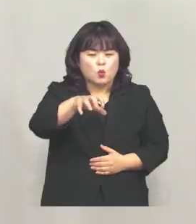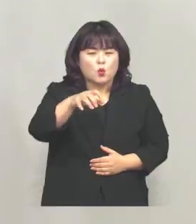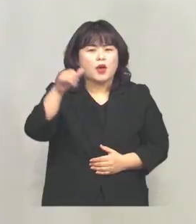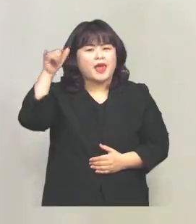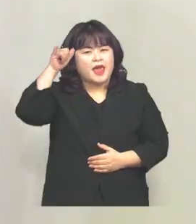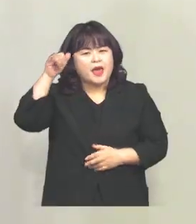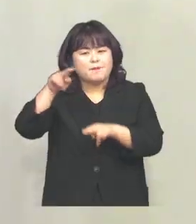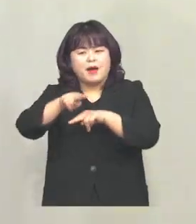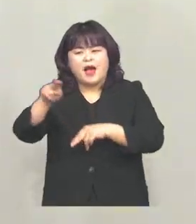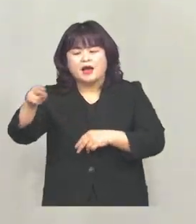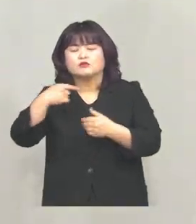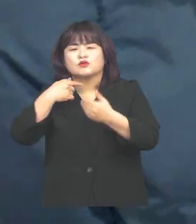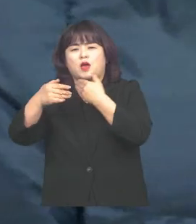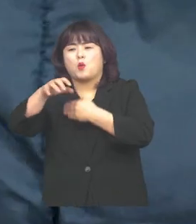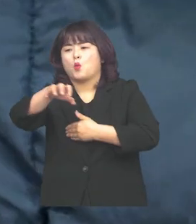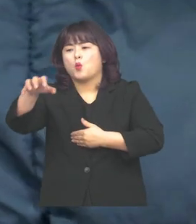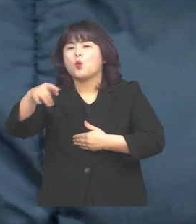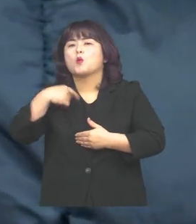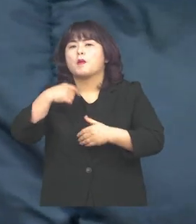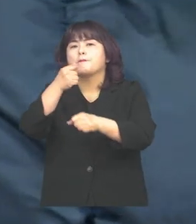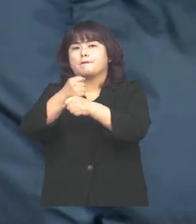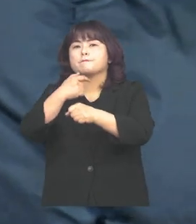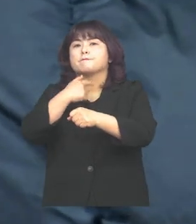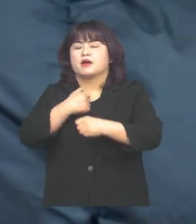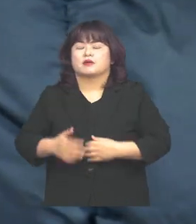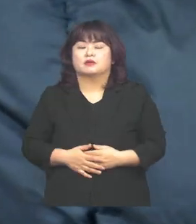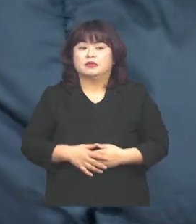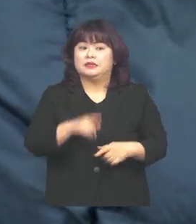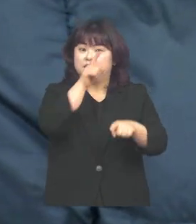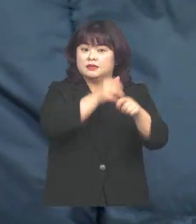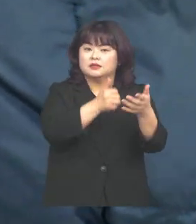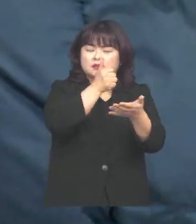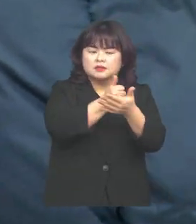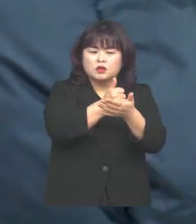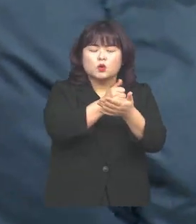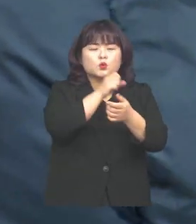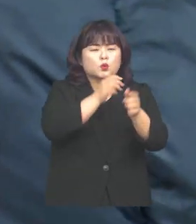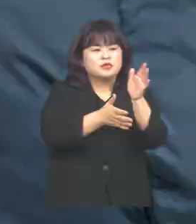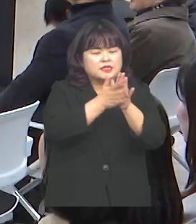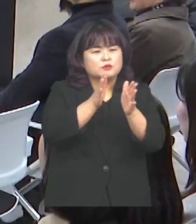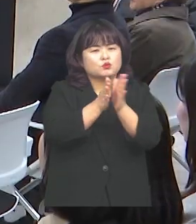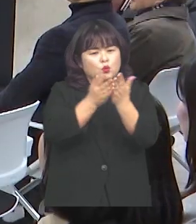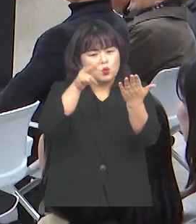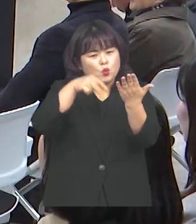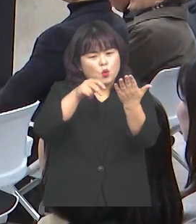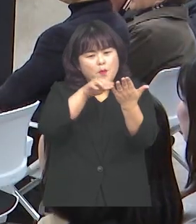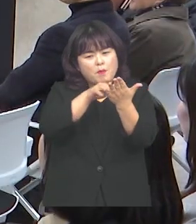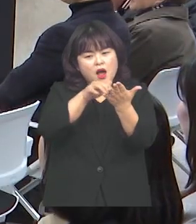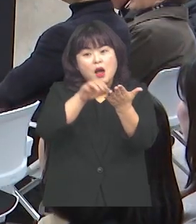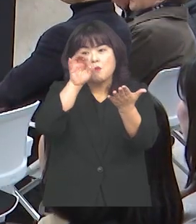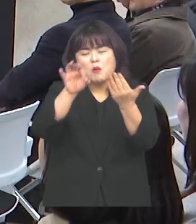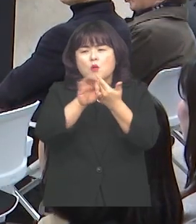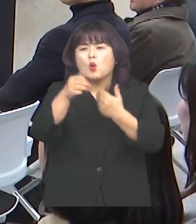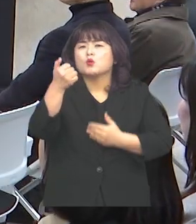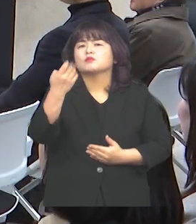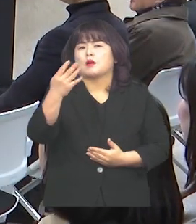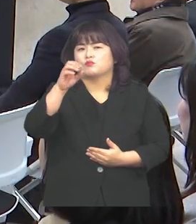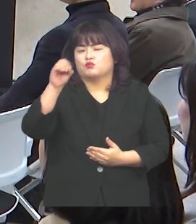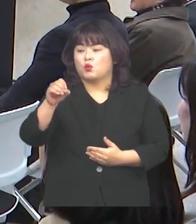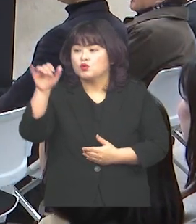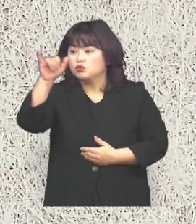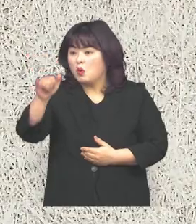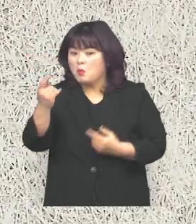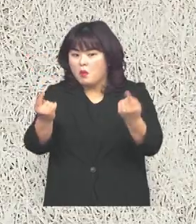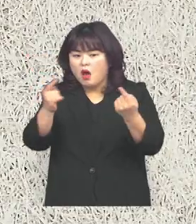공간, AI 바둑 로봇 체험존 등도 마련했습니다. 이상일 시장은 용인 시민 독서율이